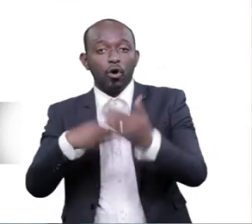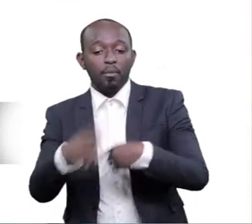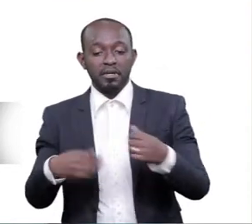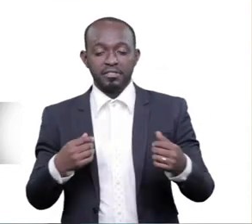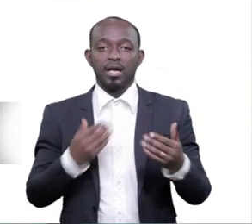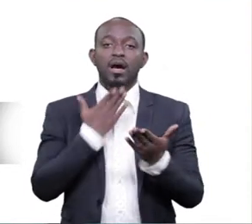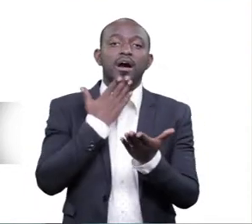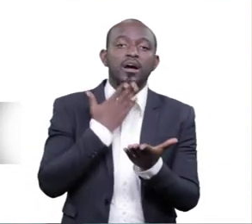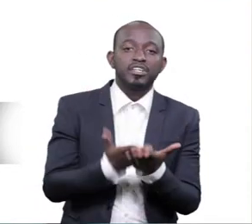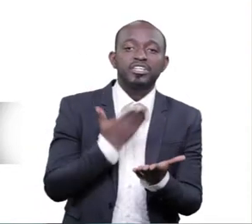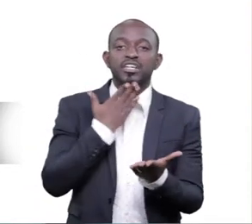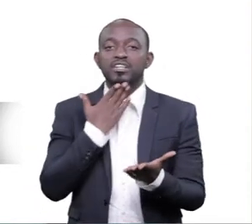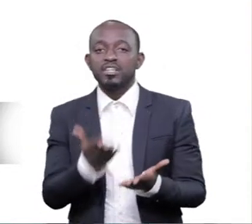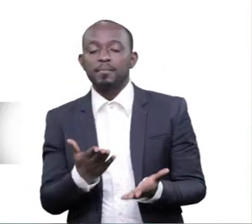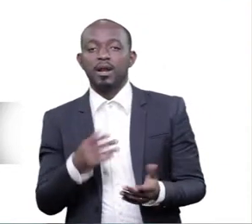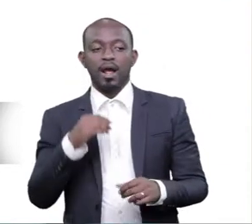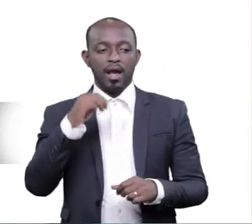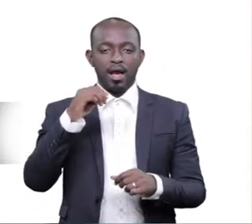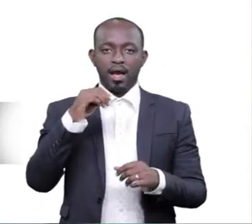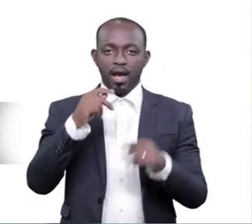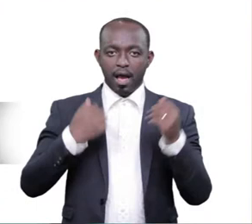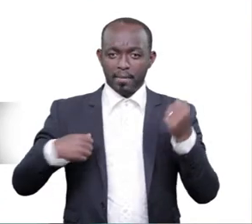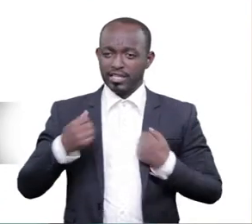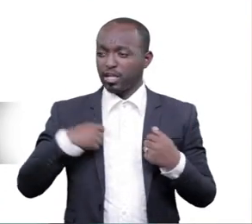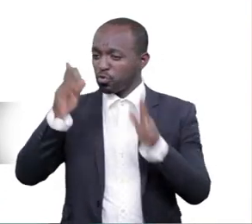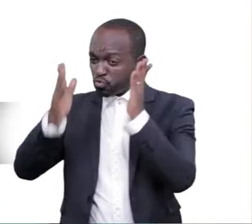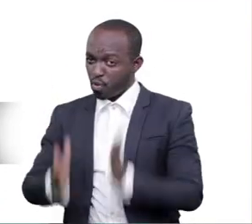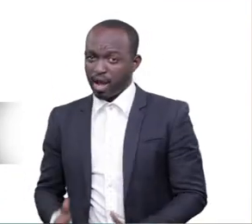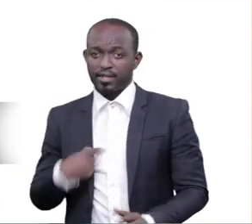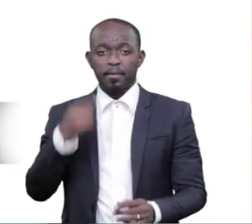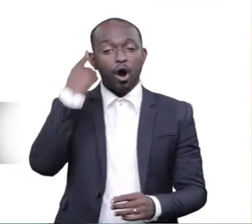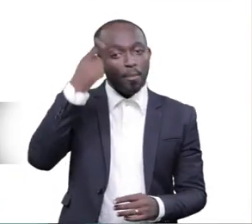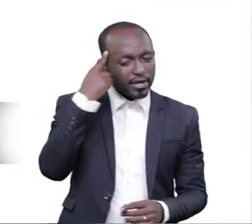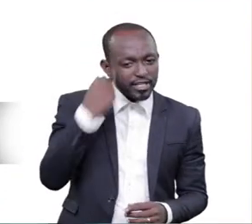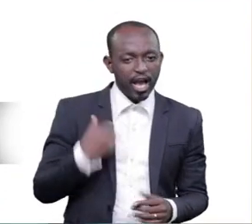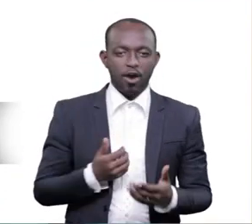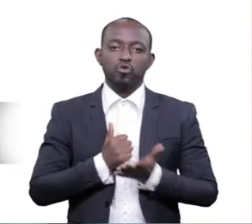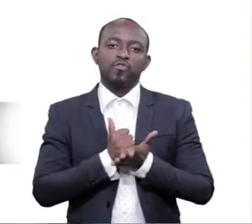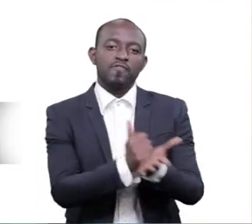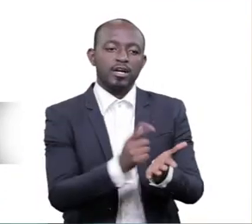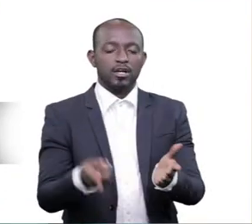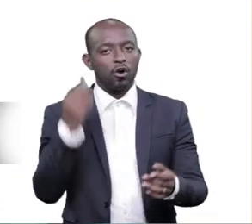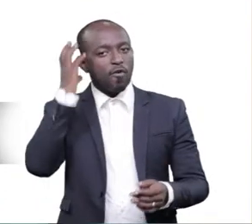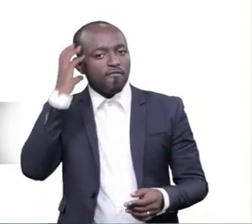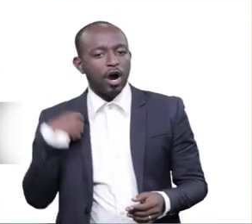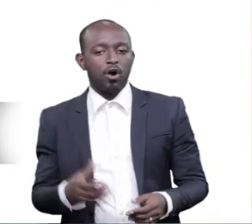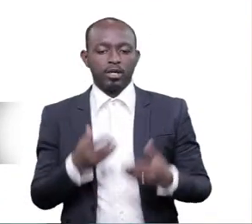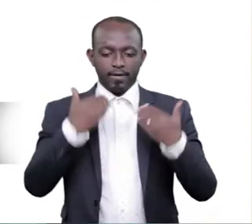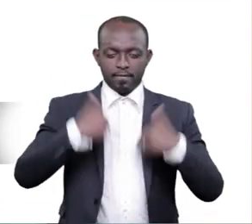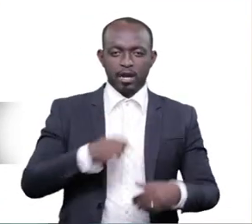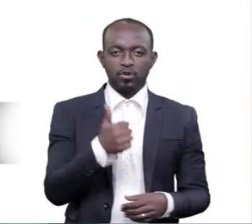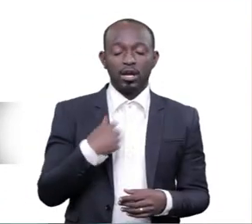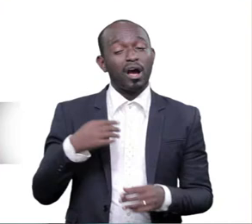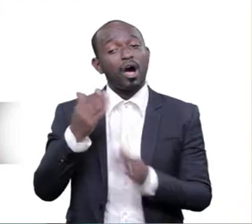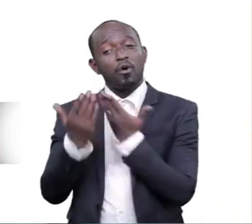nabo bagerageza kudufasha kugira ngo bumve ko natwe turi abantu nk'abandi bityo tugakomeza tubasaba ko bakomeza